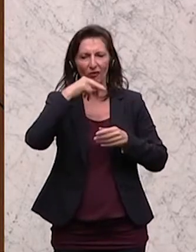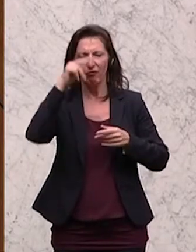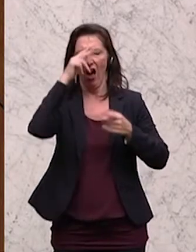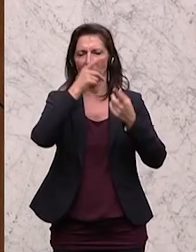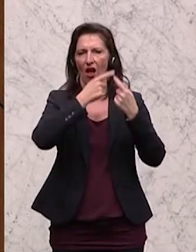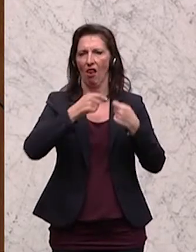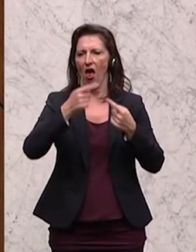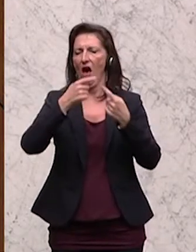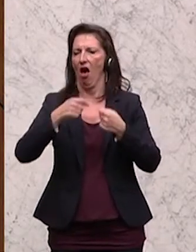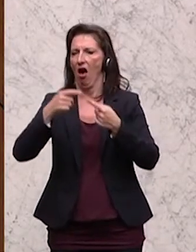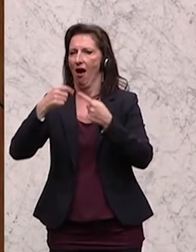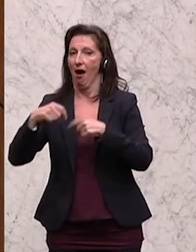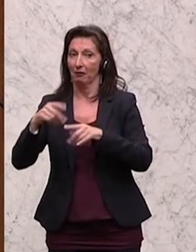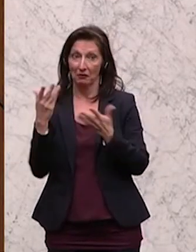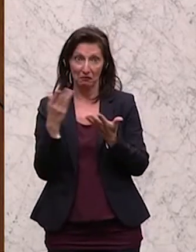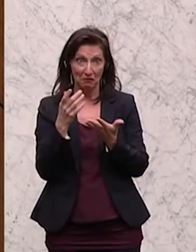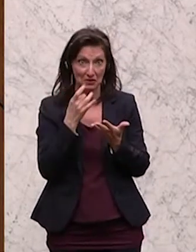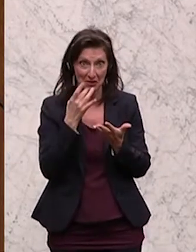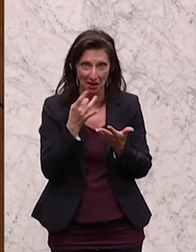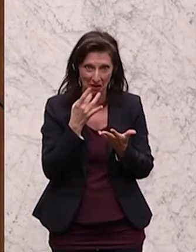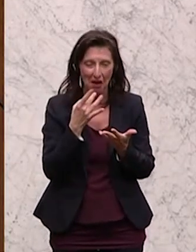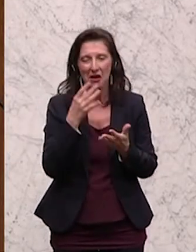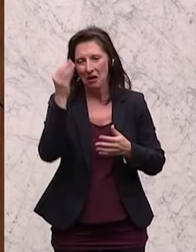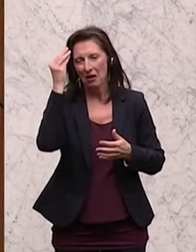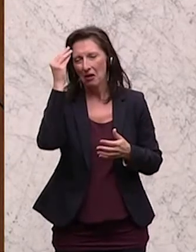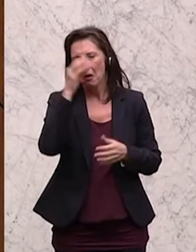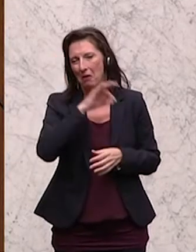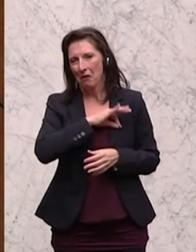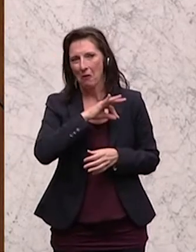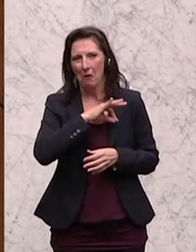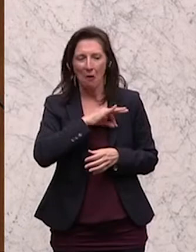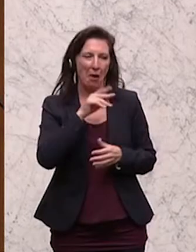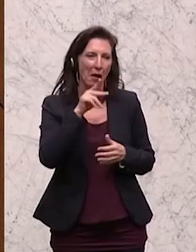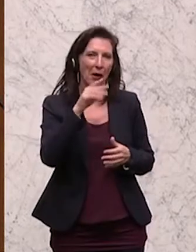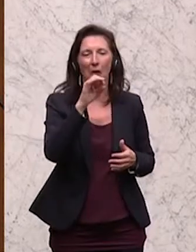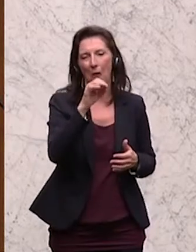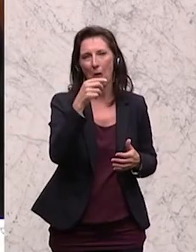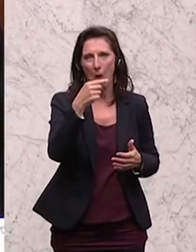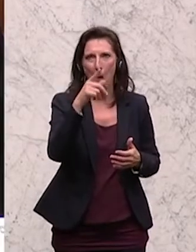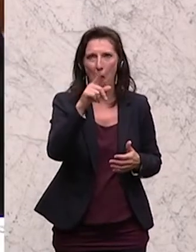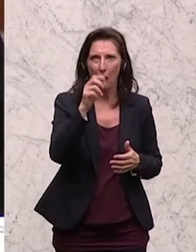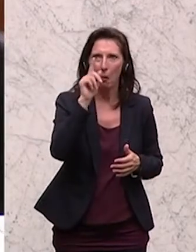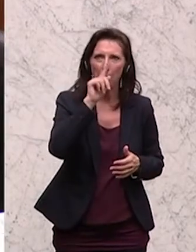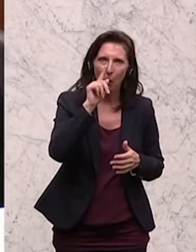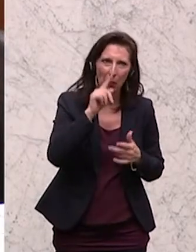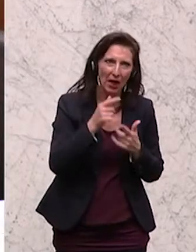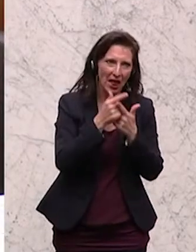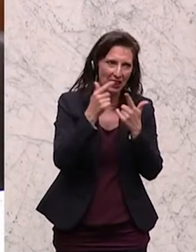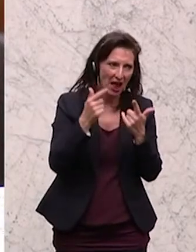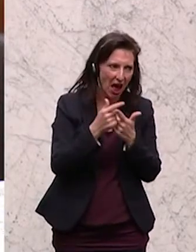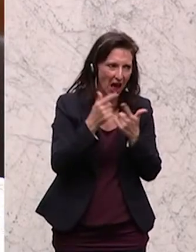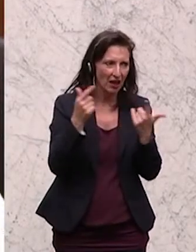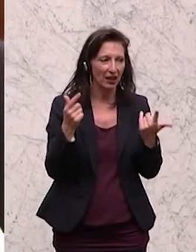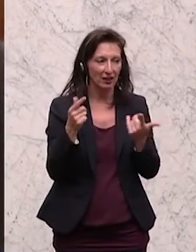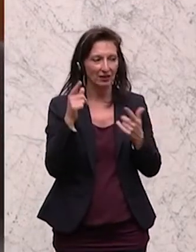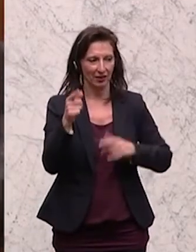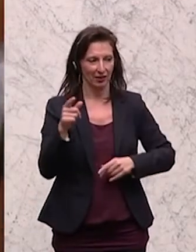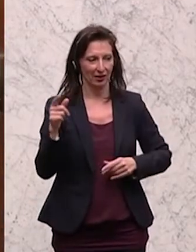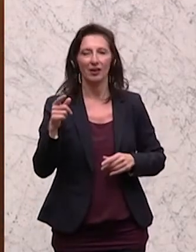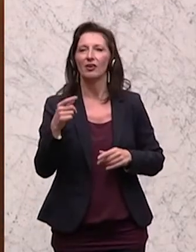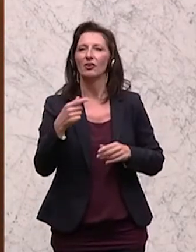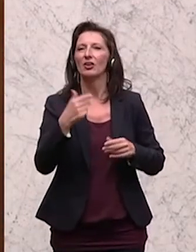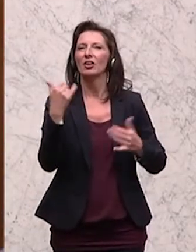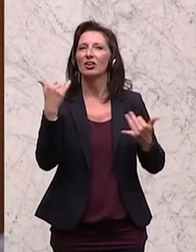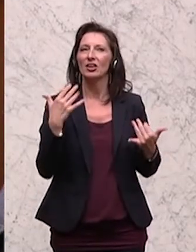versucht, ein bisschen zu analysieren. Das ist dieses Zurück, das Gegenmodell zur europäischen Integration, zurück